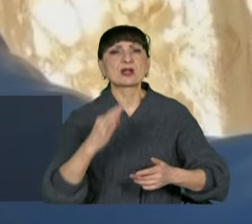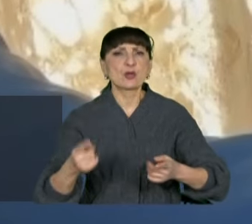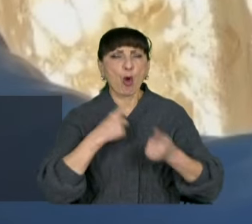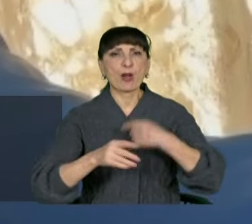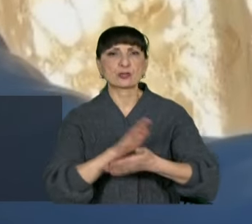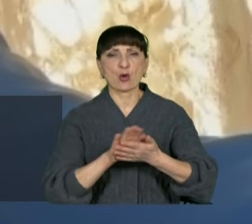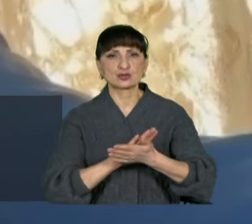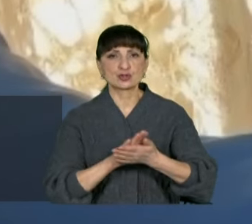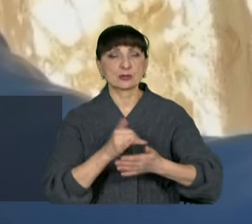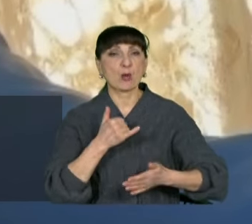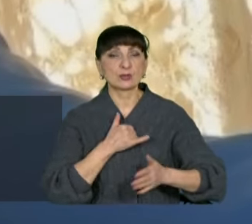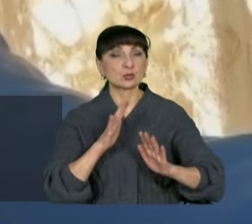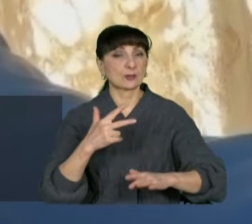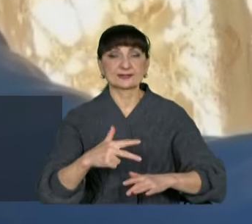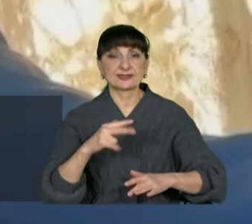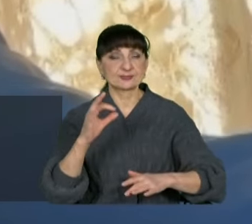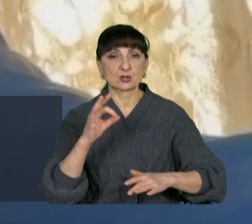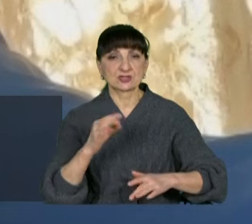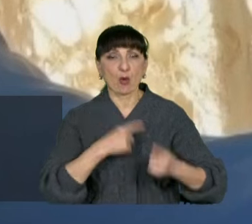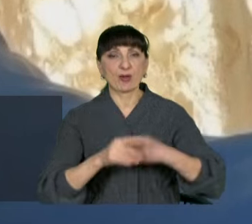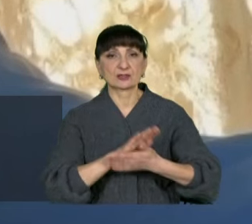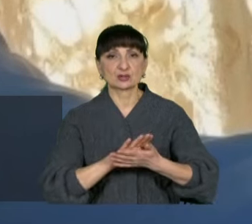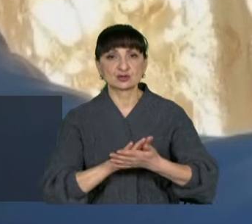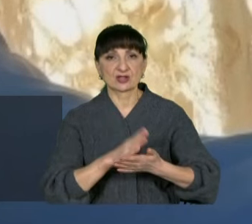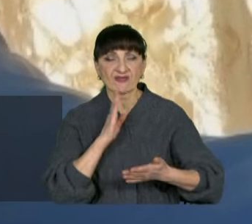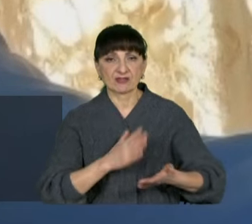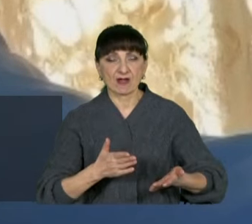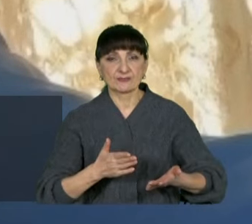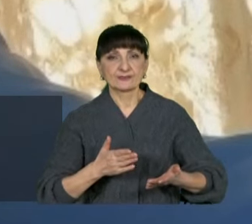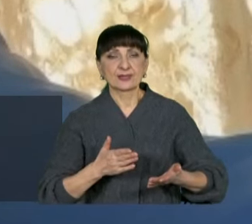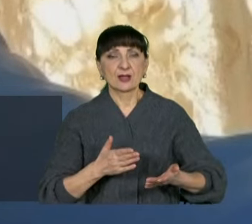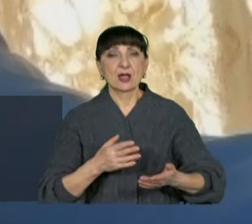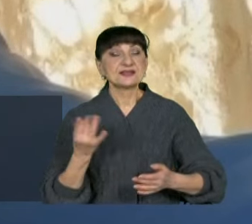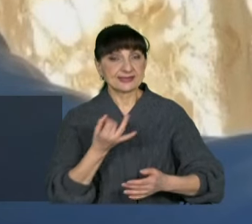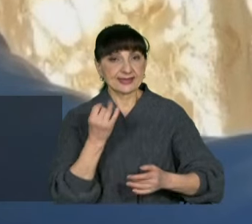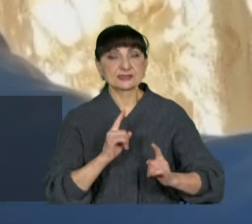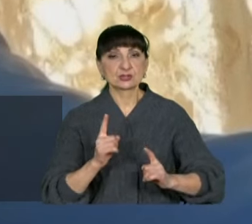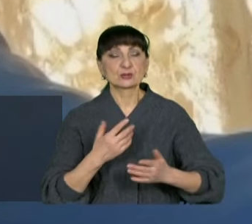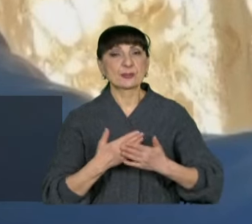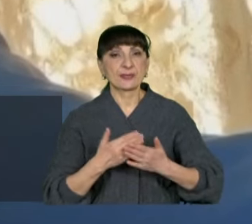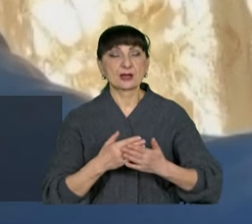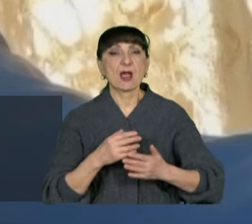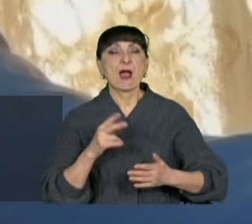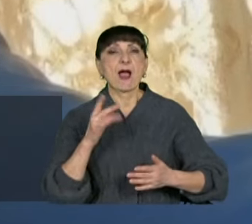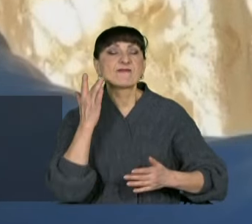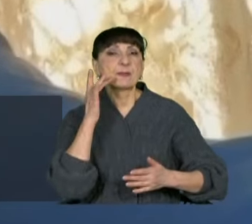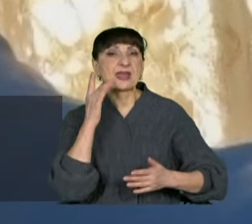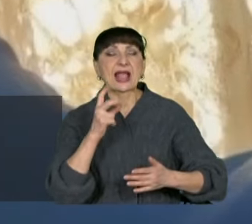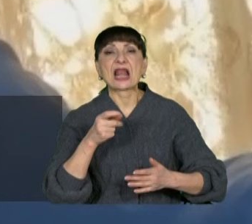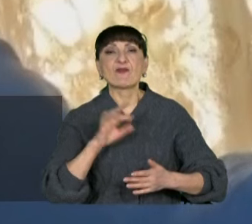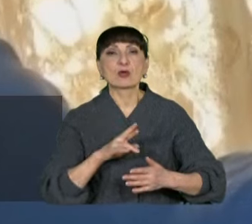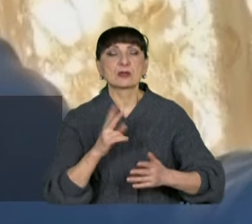сточных вод. У нас только 30%. Так вот, интересно, что, например, в Калифорнии принят даже закон